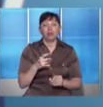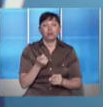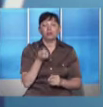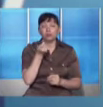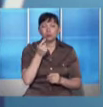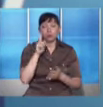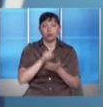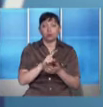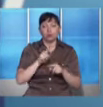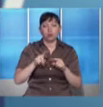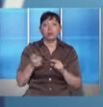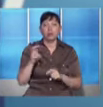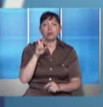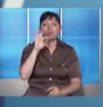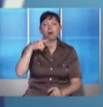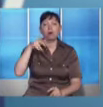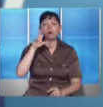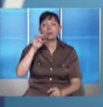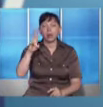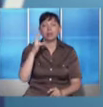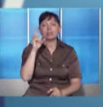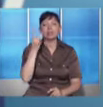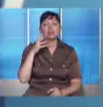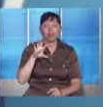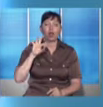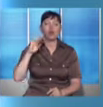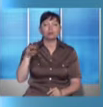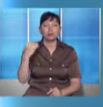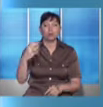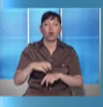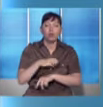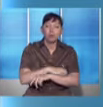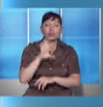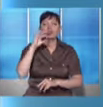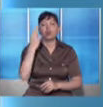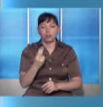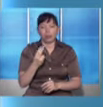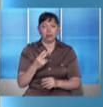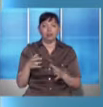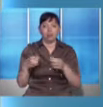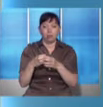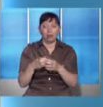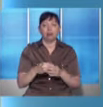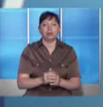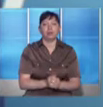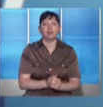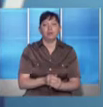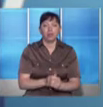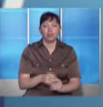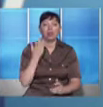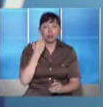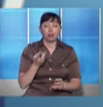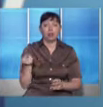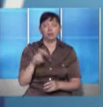trebuie să ajungă domnul Bogdan Țârdea, candidat Blocul Comuniștilor și Socialiștilor, pe care îl voi ruga să-și ia locul atunci